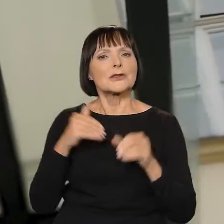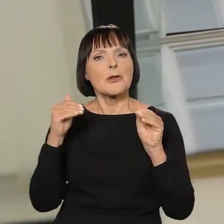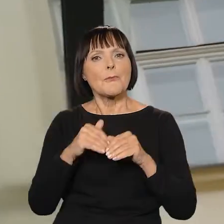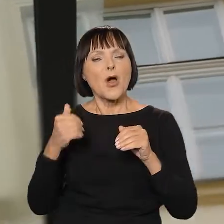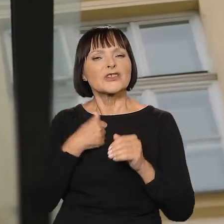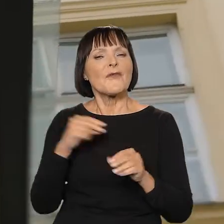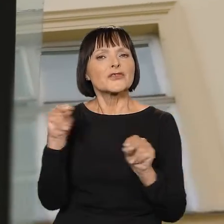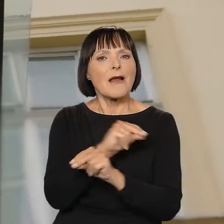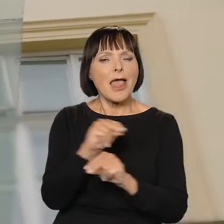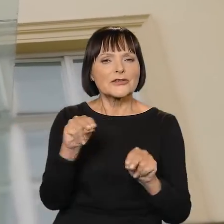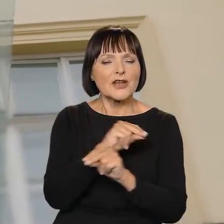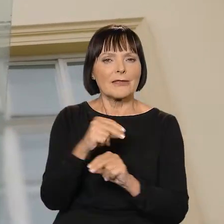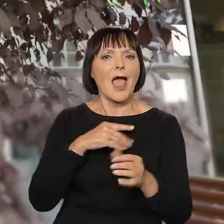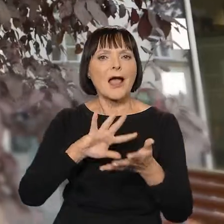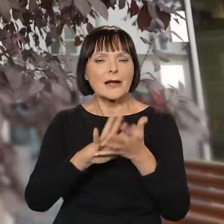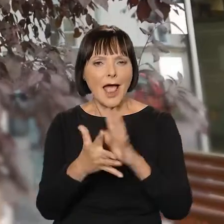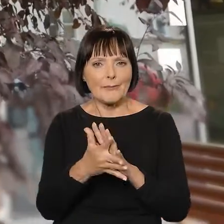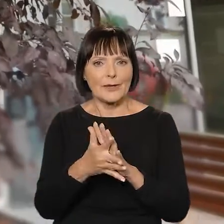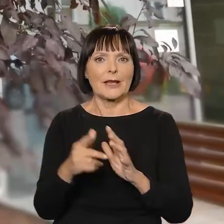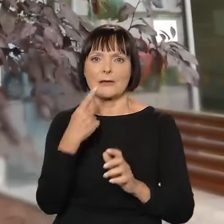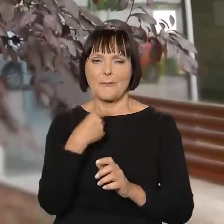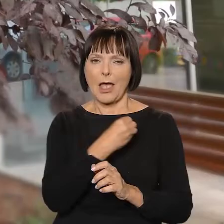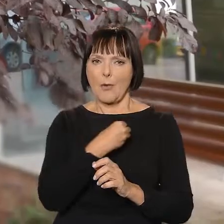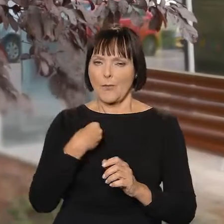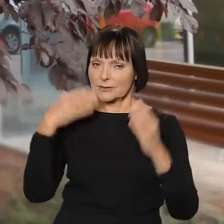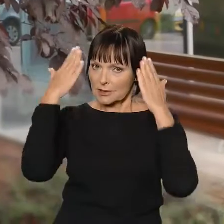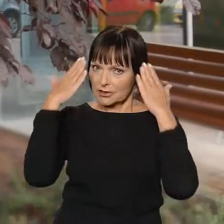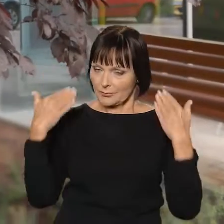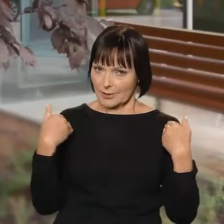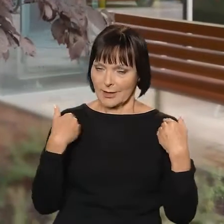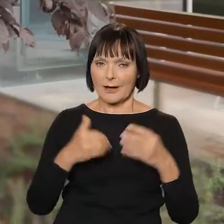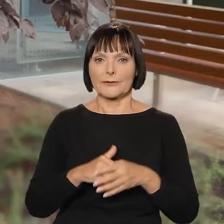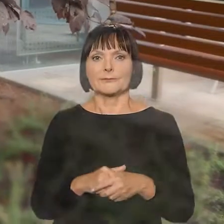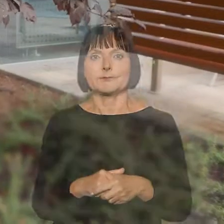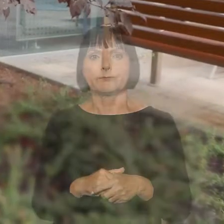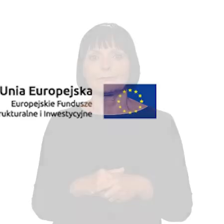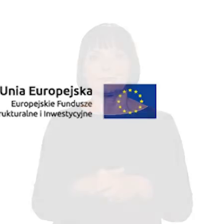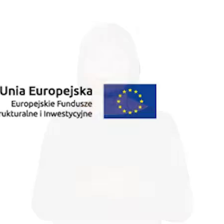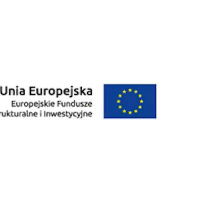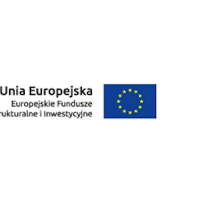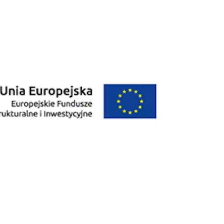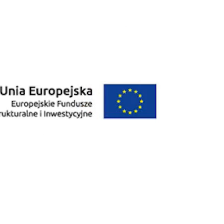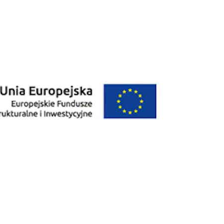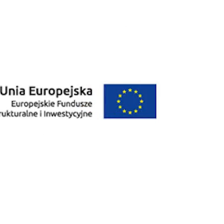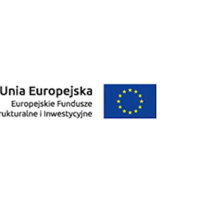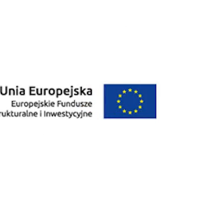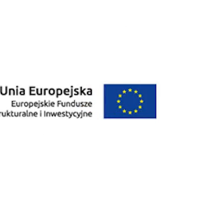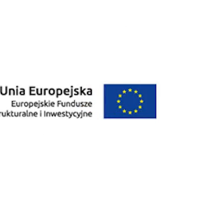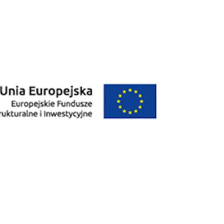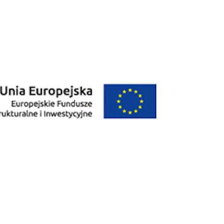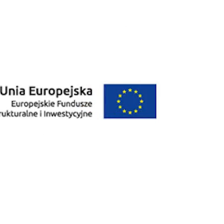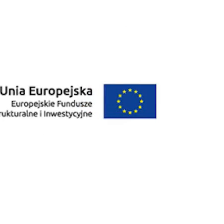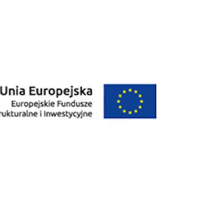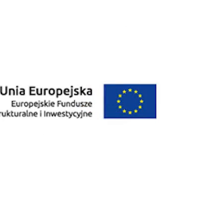świadczenia usług medycznych i rehabilitacyjnych w małopolskich szpitalach. Program jest współfinansowany ze środków Unii